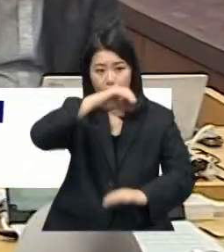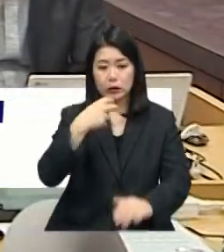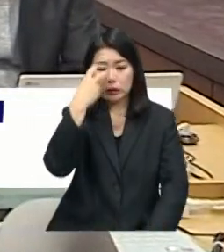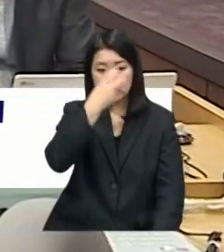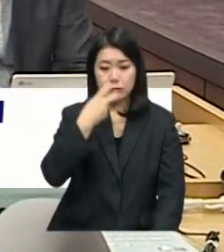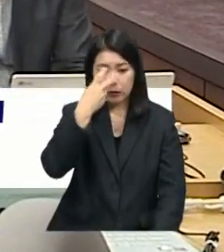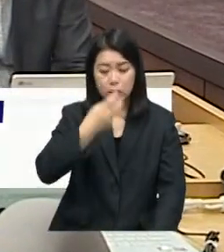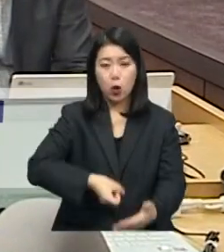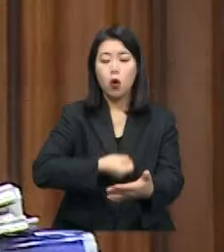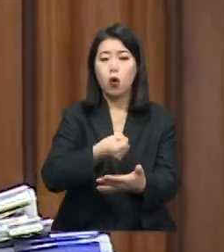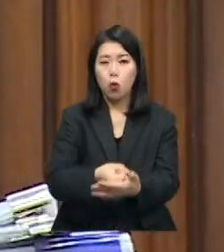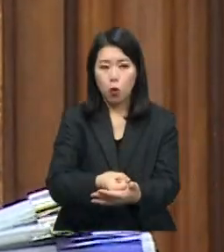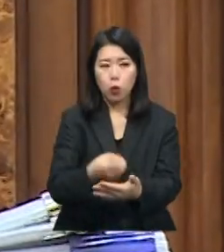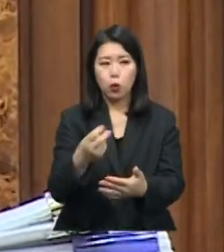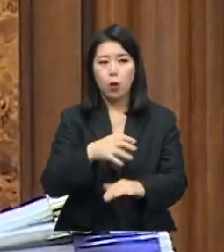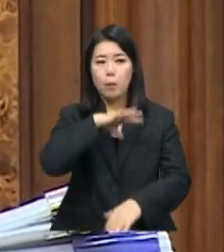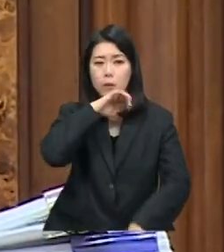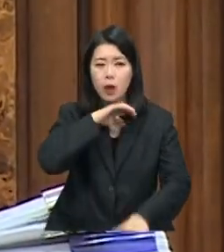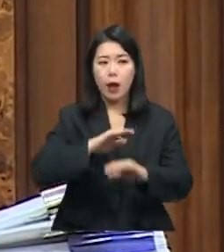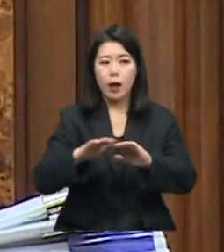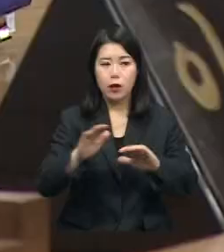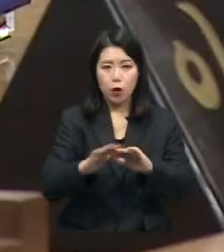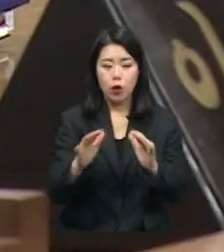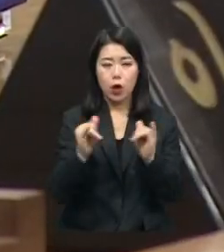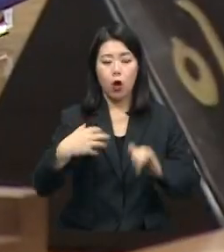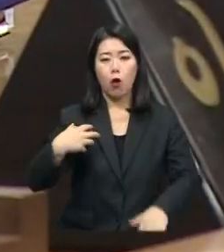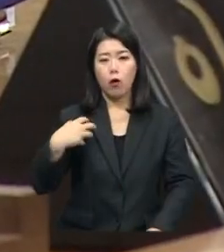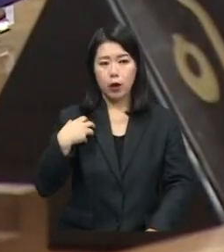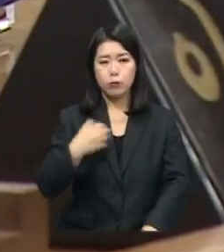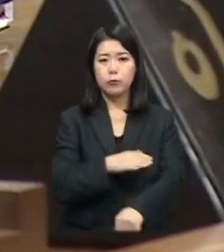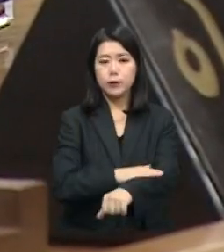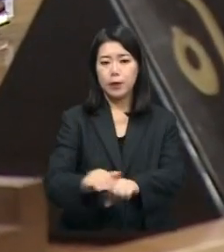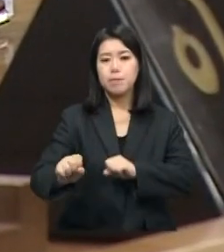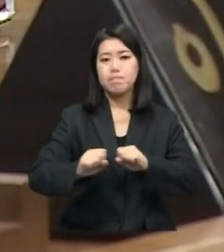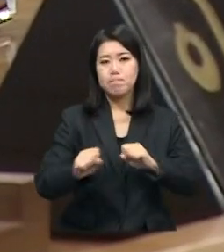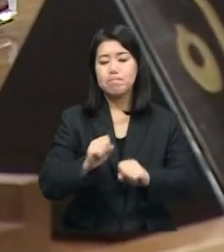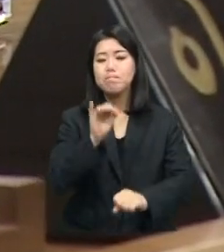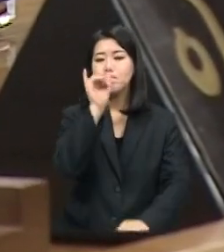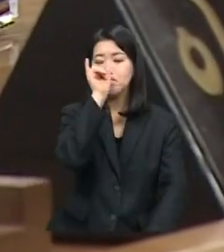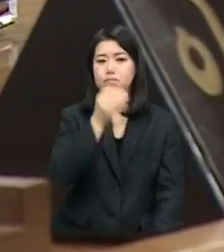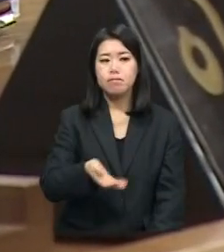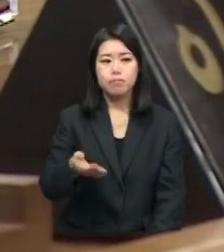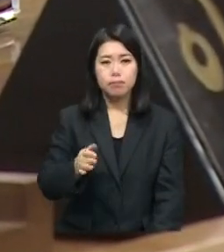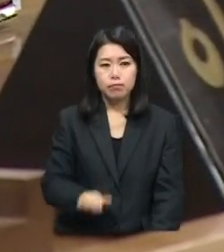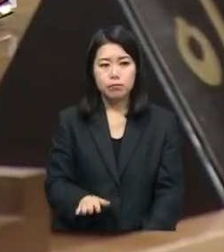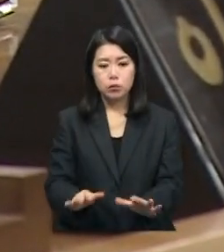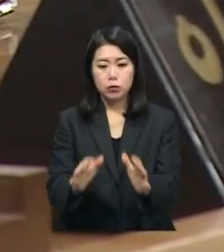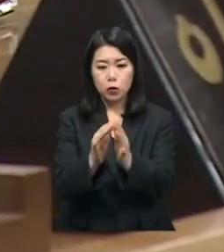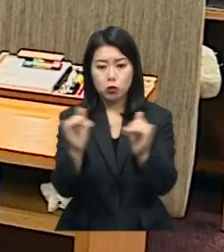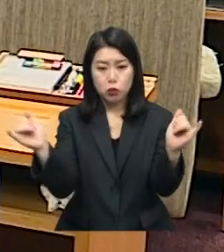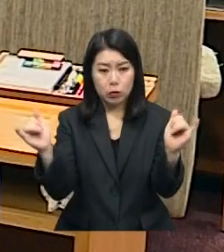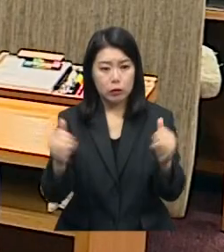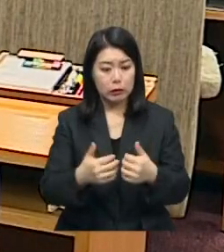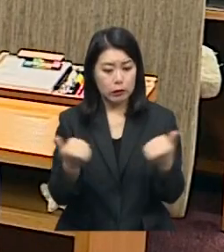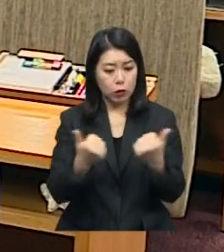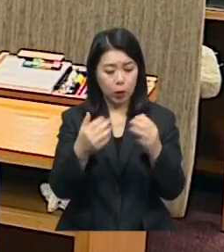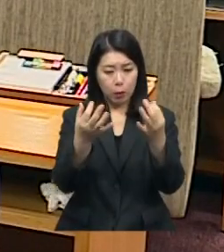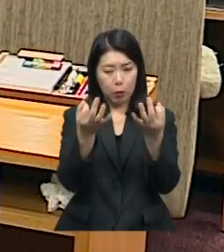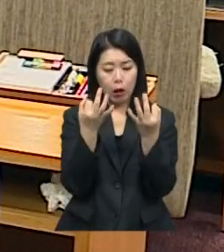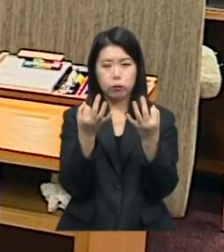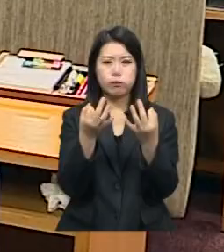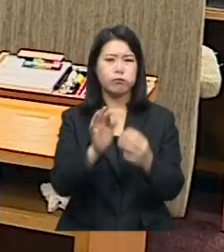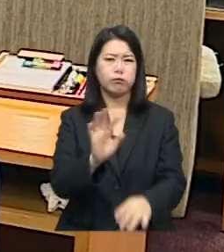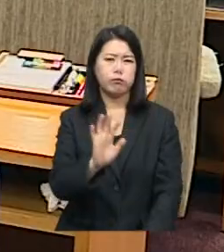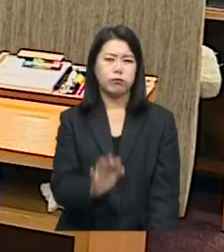심의 의결하고 민원 해결사 역할도 톡톡히 수행해 왔는데 정작 주민들로부터는